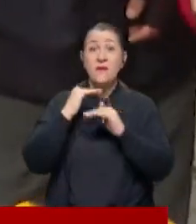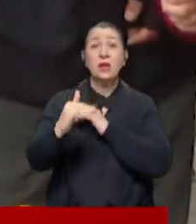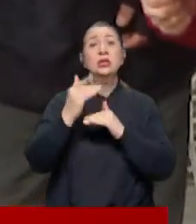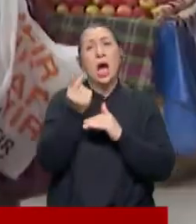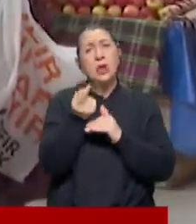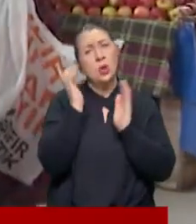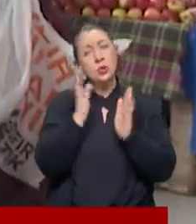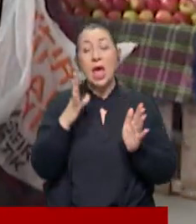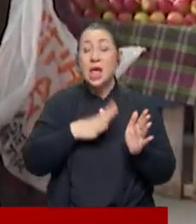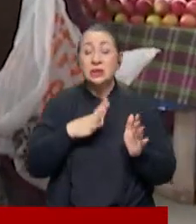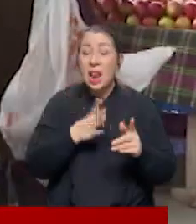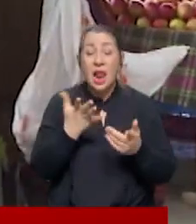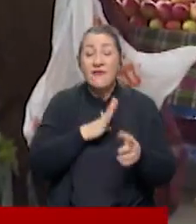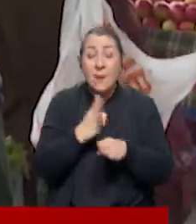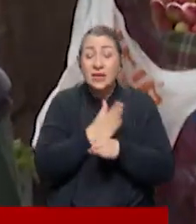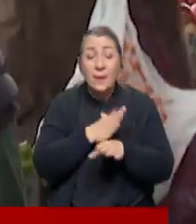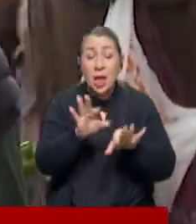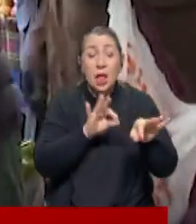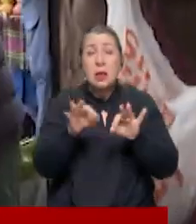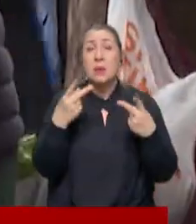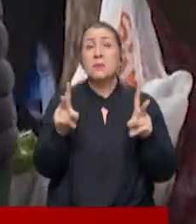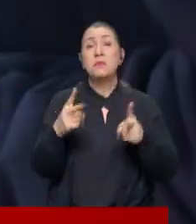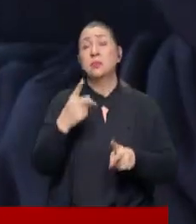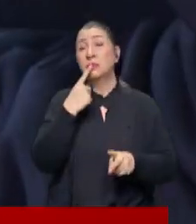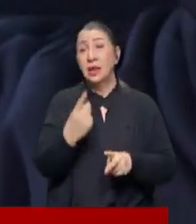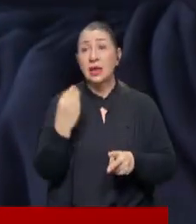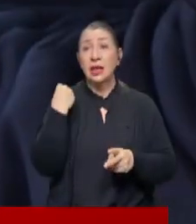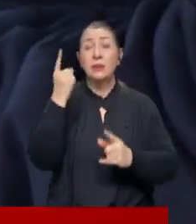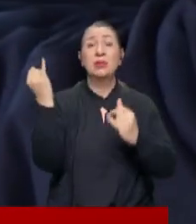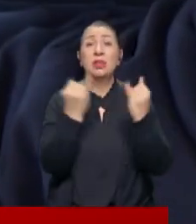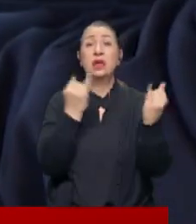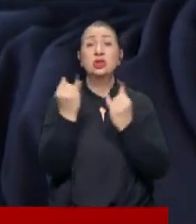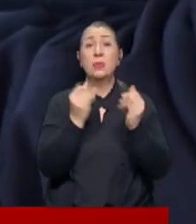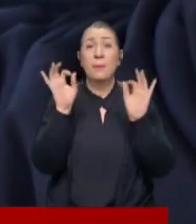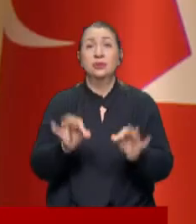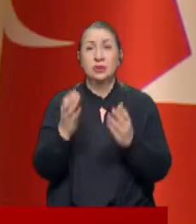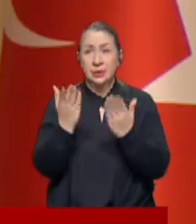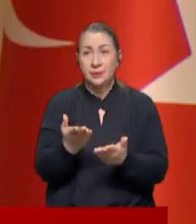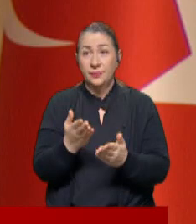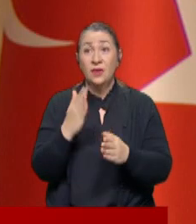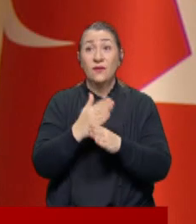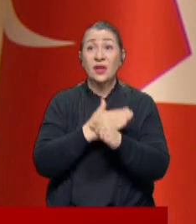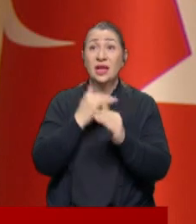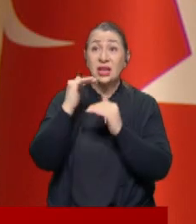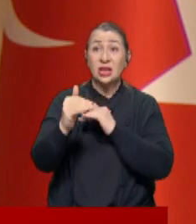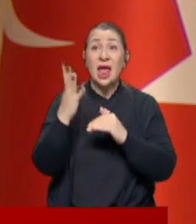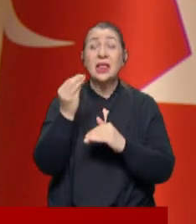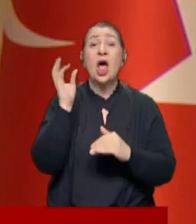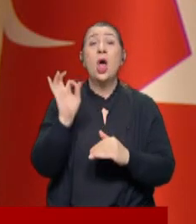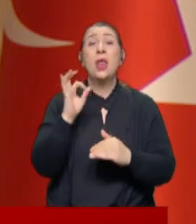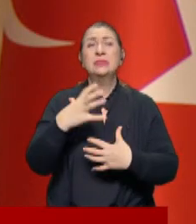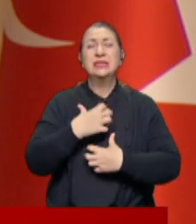da olsa istedikleri her ürüne erişebiliyor diyerek yeni bir polemiğin fitilini ateşledi. Vatandaşlarımızın en